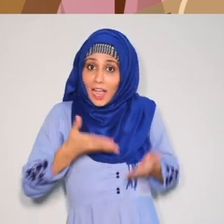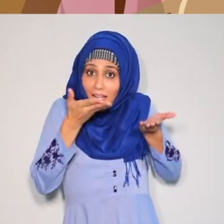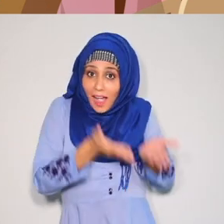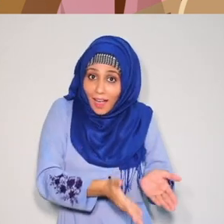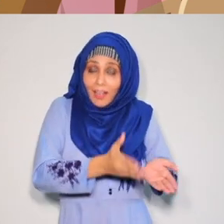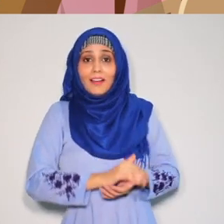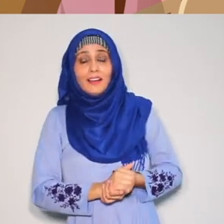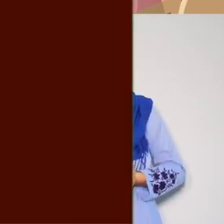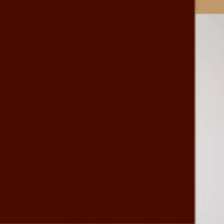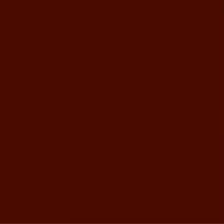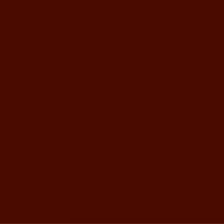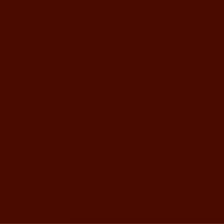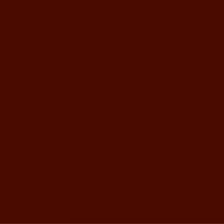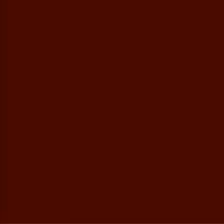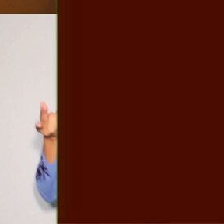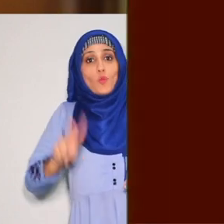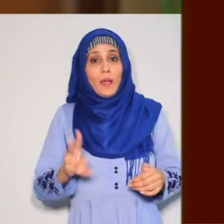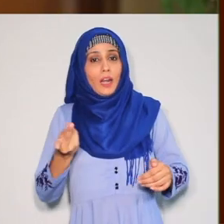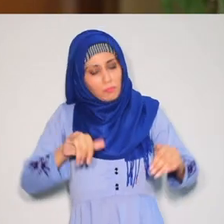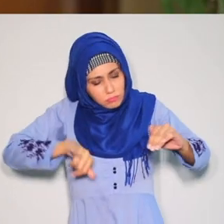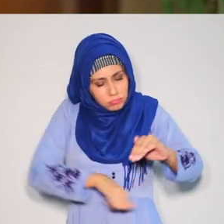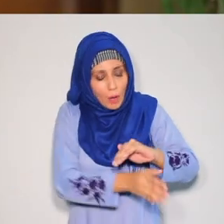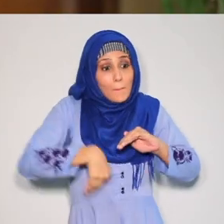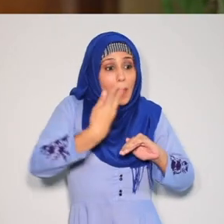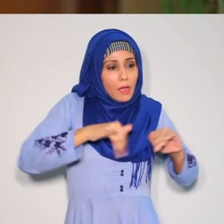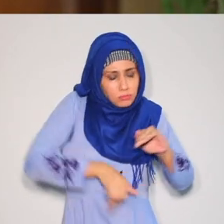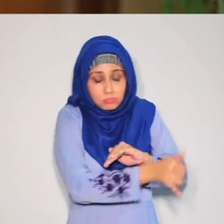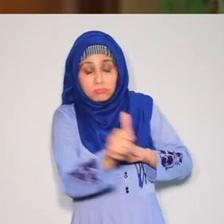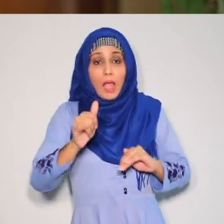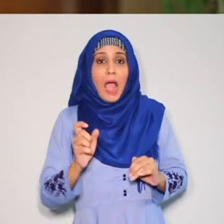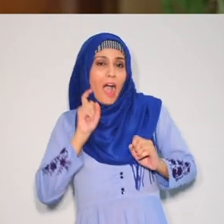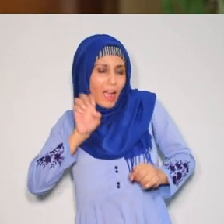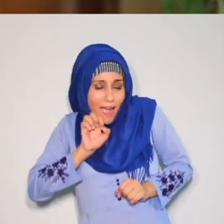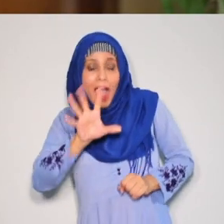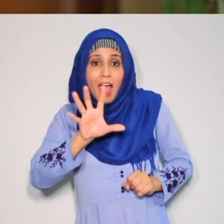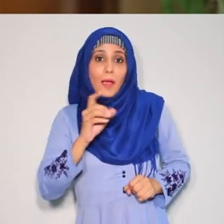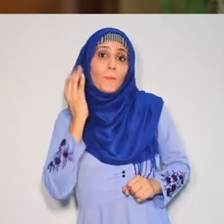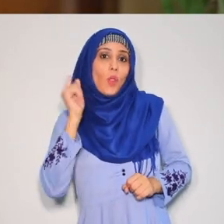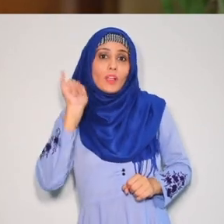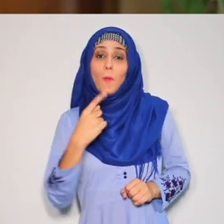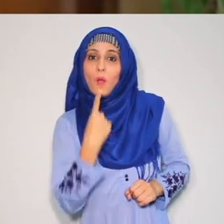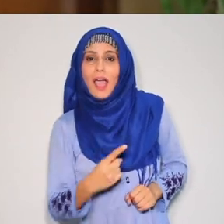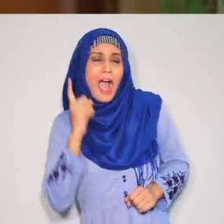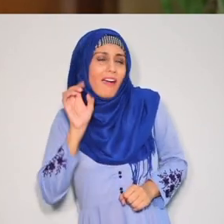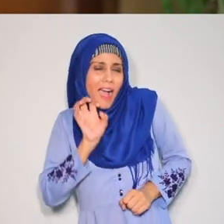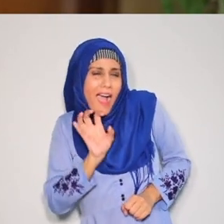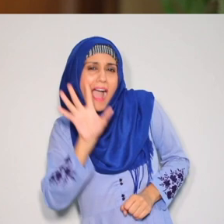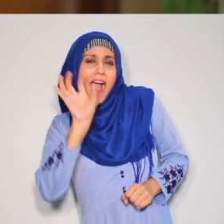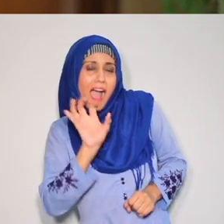काने हैं। वो जैसे ही बाहर निकला, बाऊ! टुक टुक जोर से चीखा। आ,